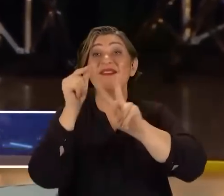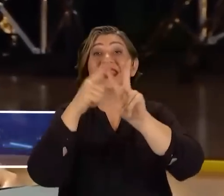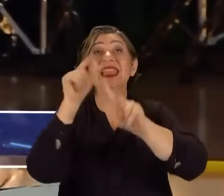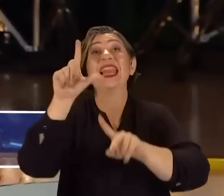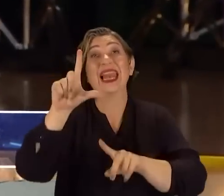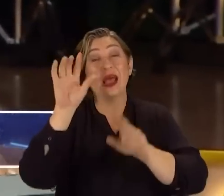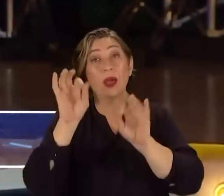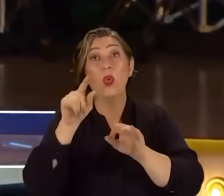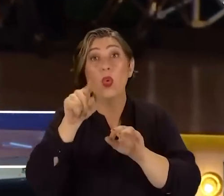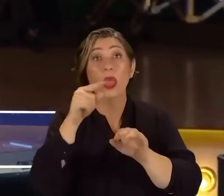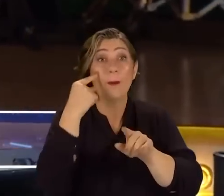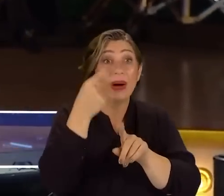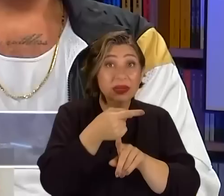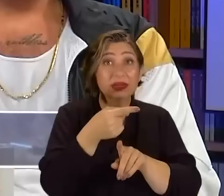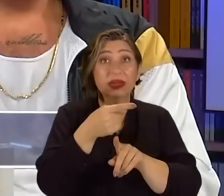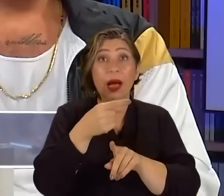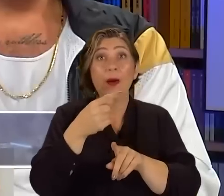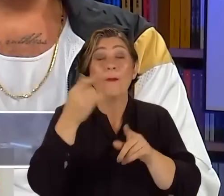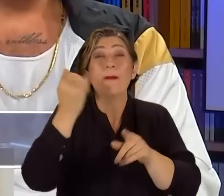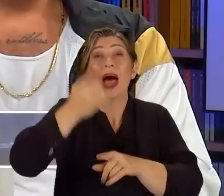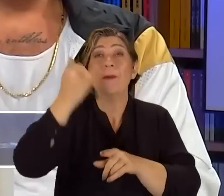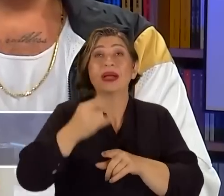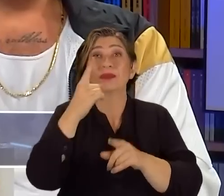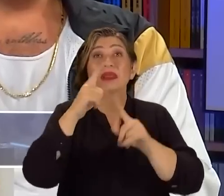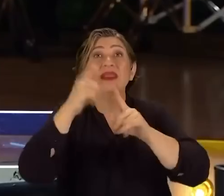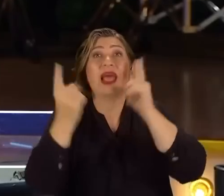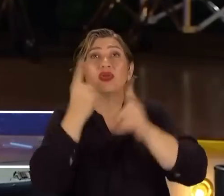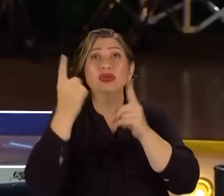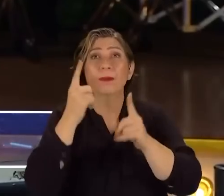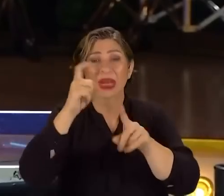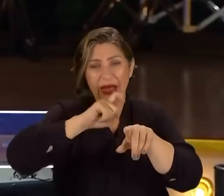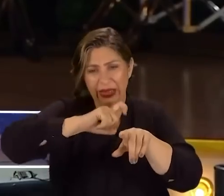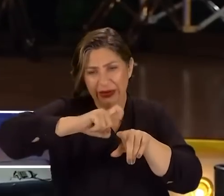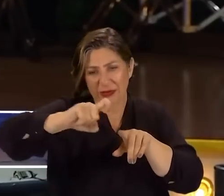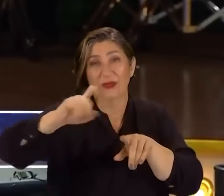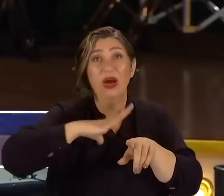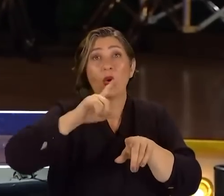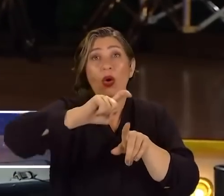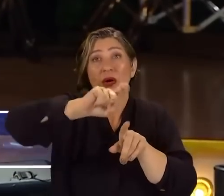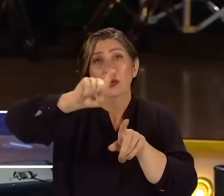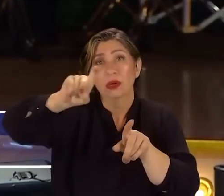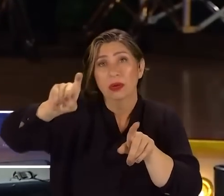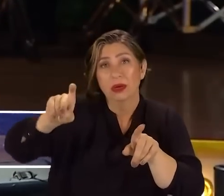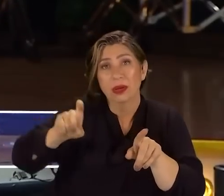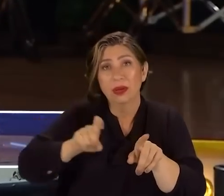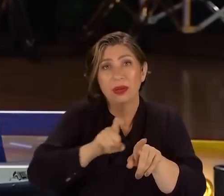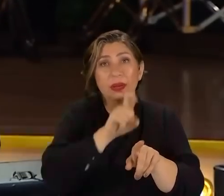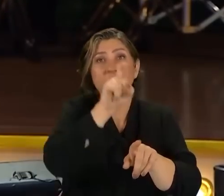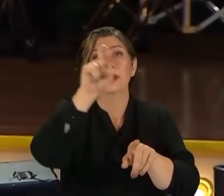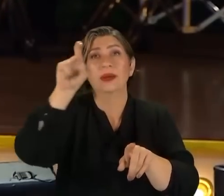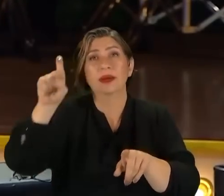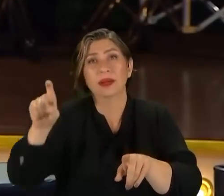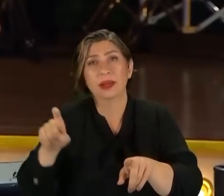Aslında vinil teknolojisine baktığın zaman berbat bir teknoloji. Bir kazıyıcı var. O kazıyıcı